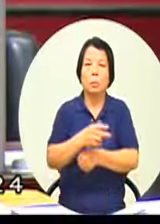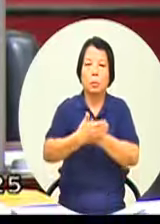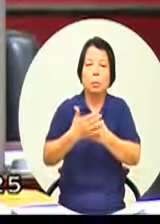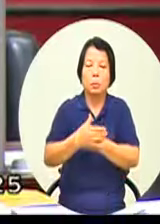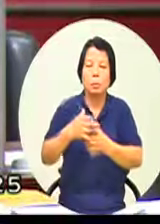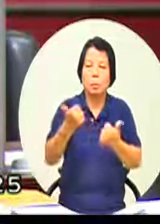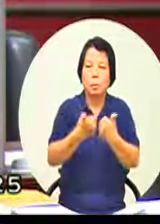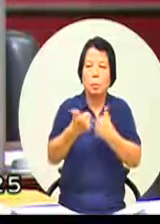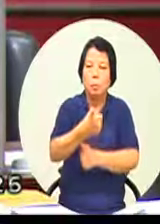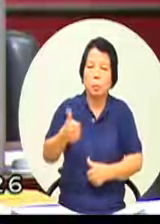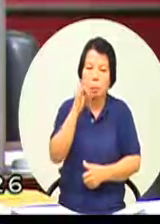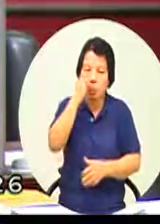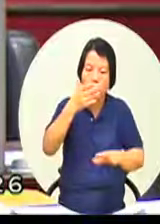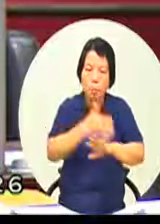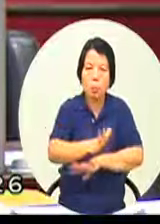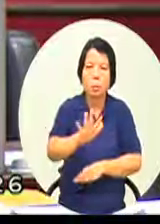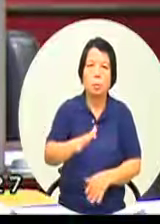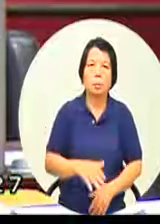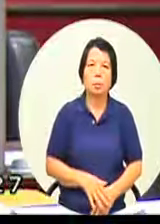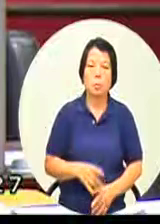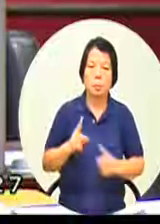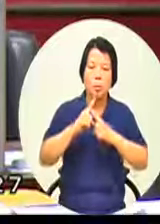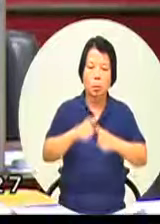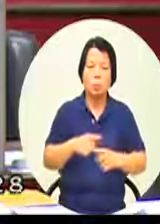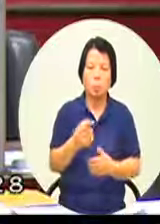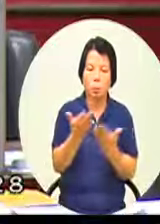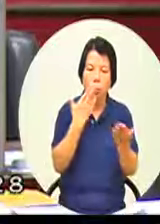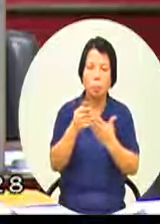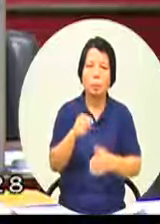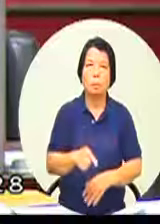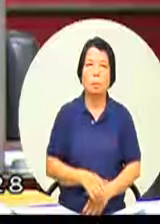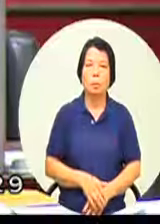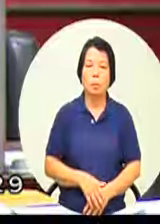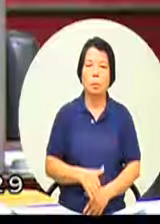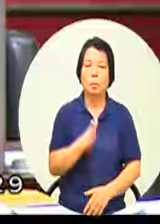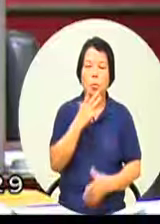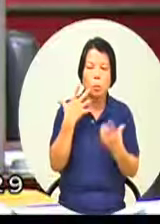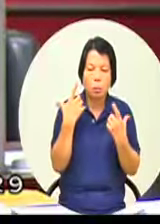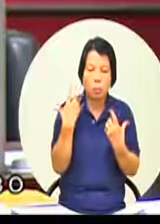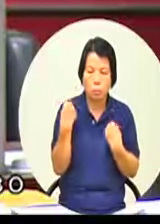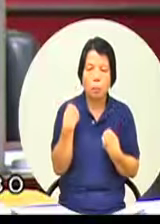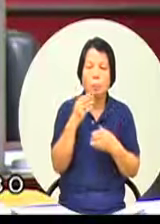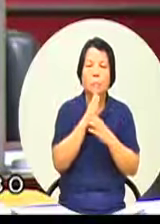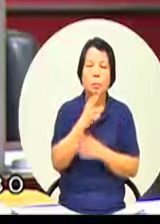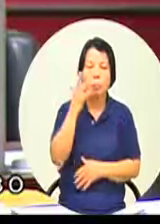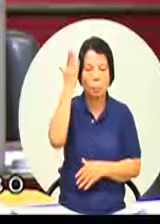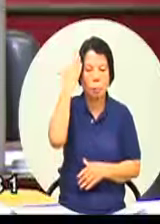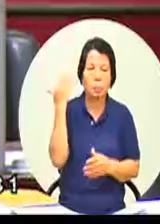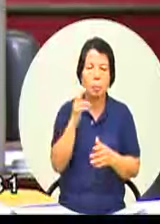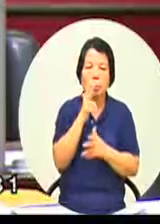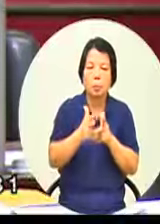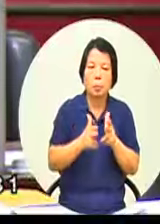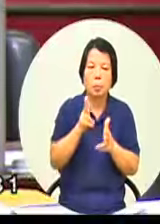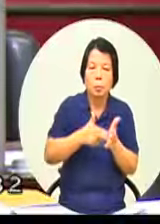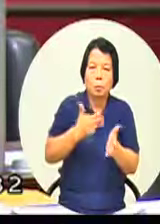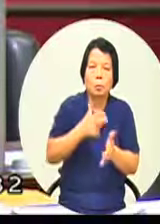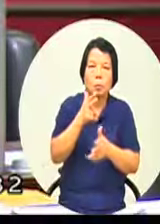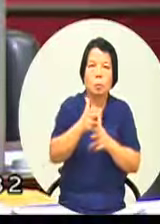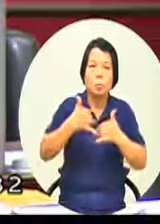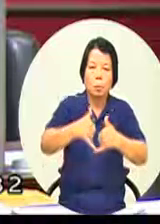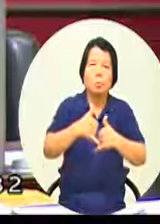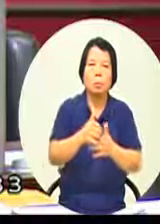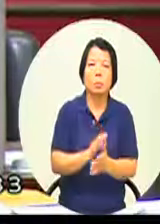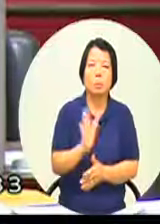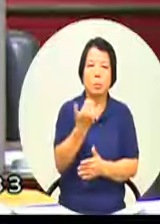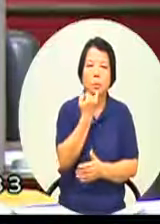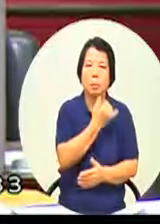好，因为我去看的时候，我非常的清楚，那个根本就是原来就是柏油。当然，因为两个议员都去看过了嘛，不可能说